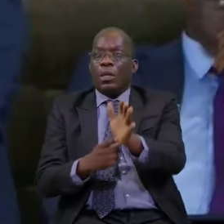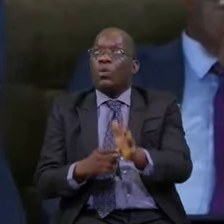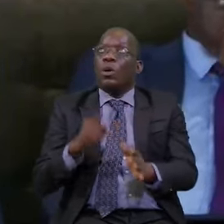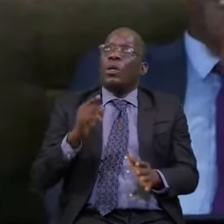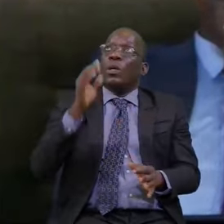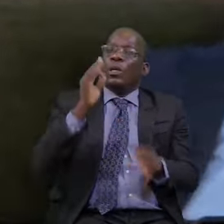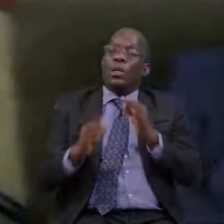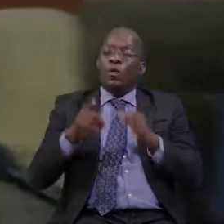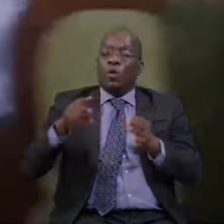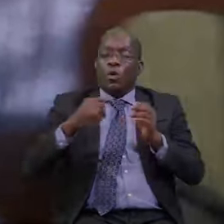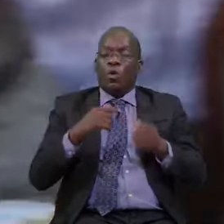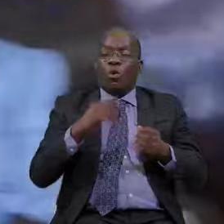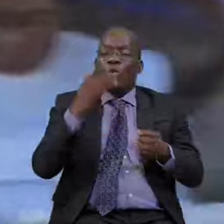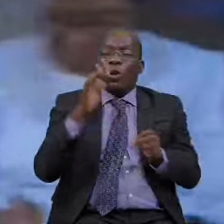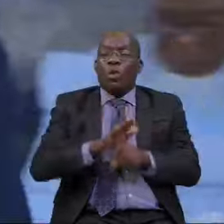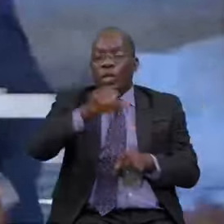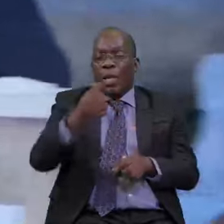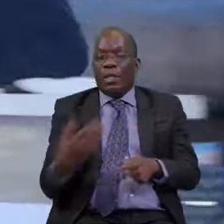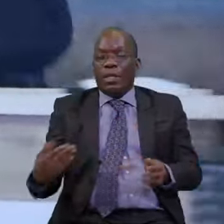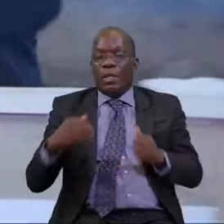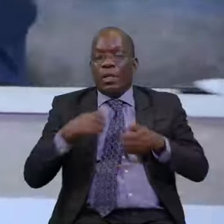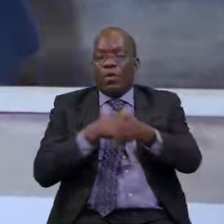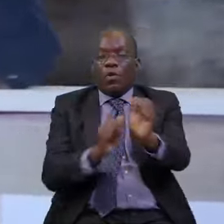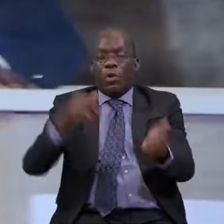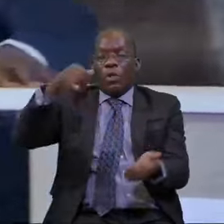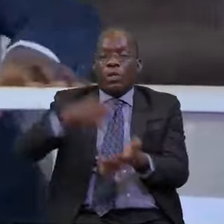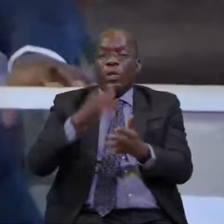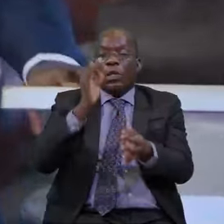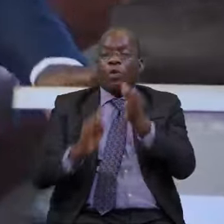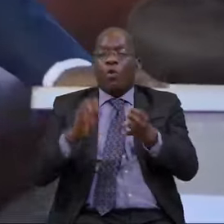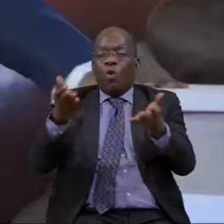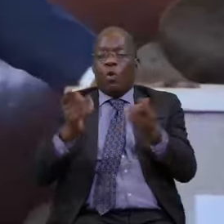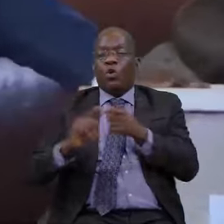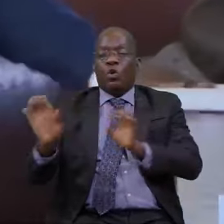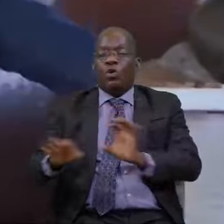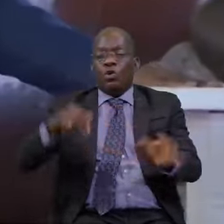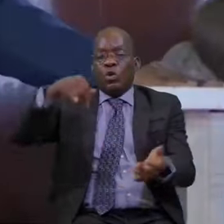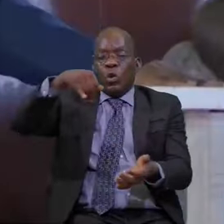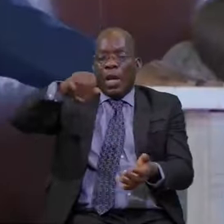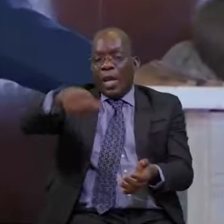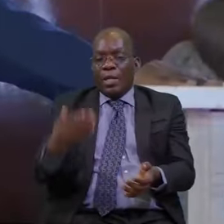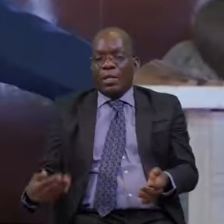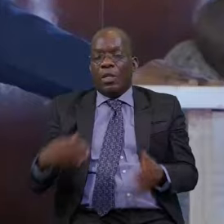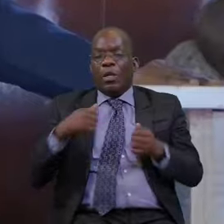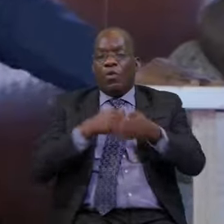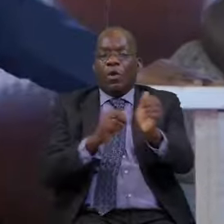nous. Si vous promet quelque chose, alors il faut suivre le modèle parfait.